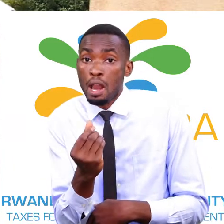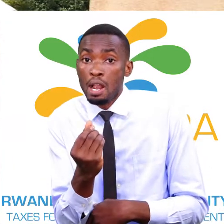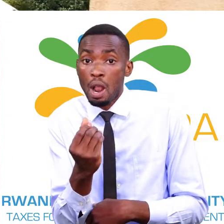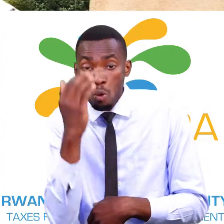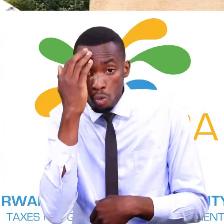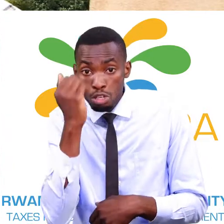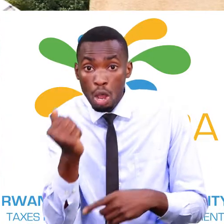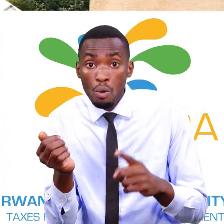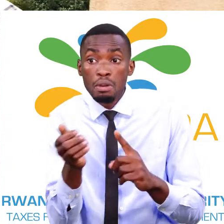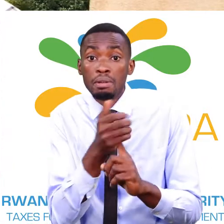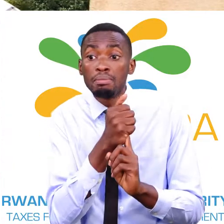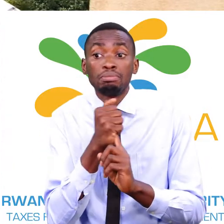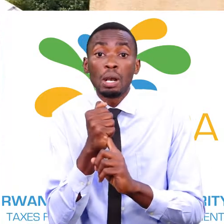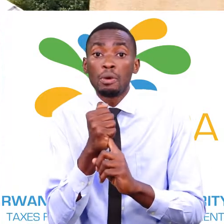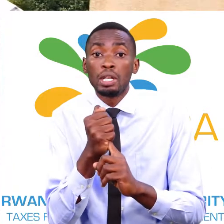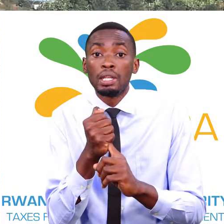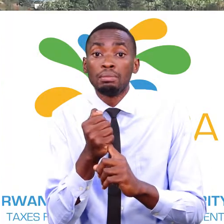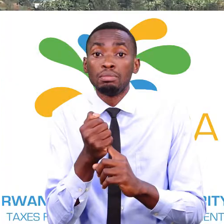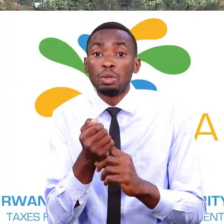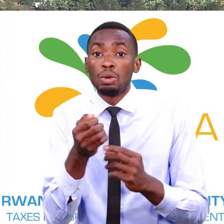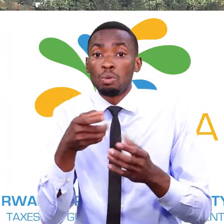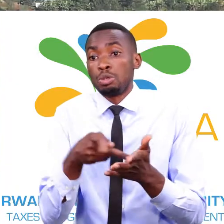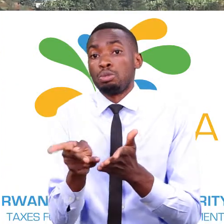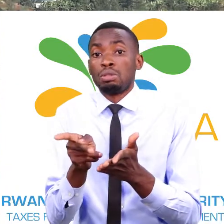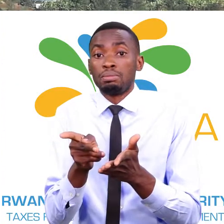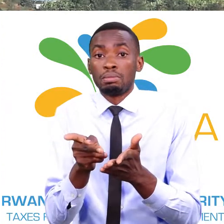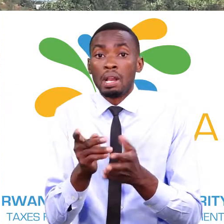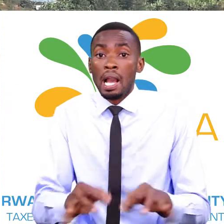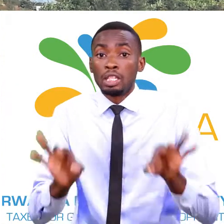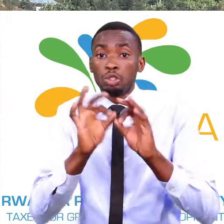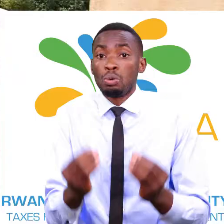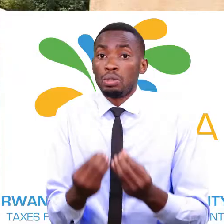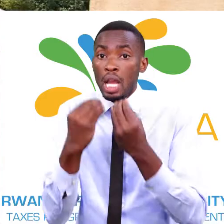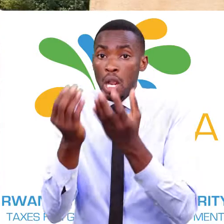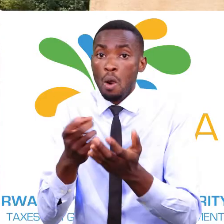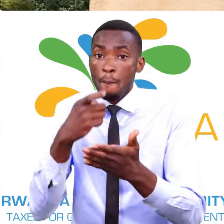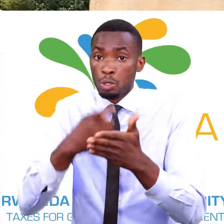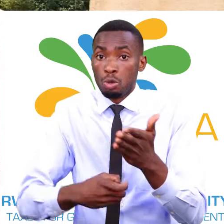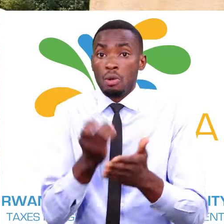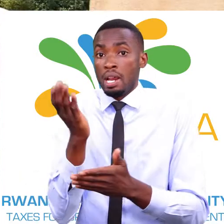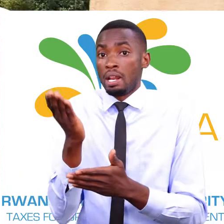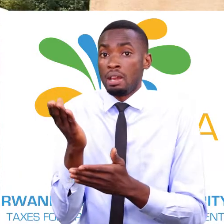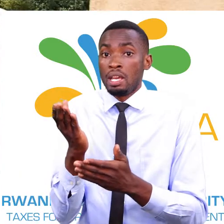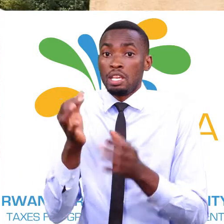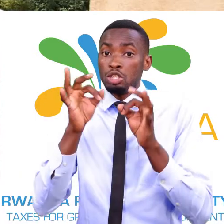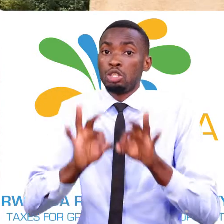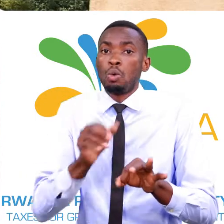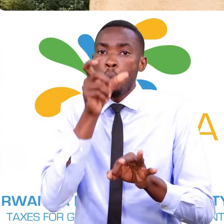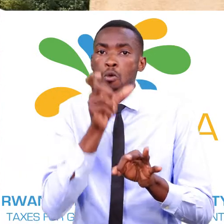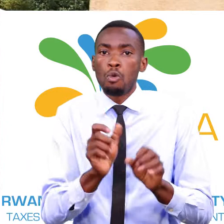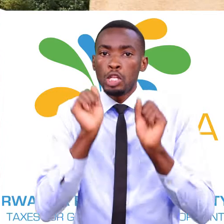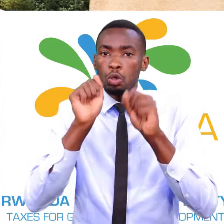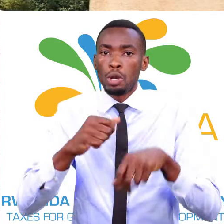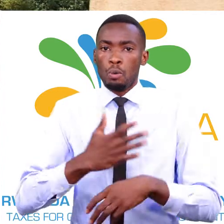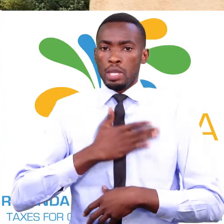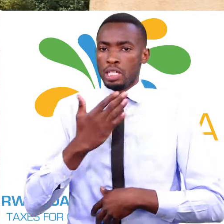ngo ndebe ko byazarangirana n'iyi tariki, agaciro ko gutanga umusoro karahari. Umuntu